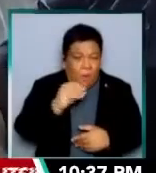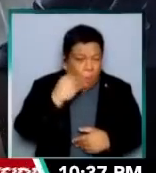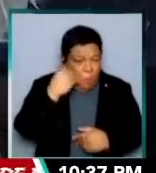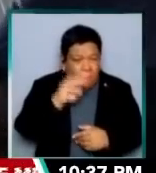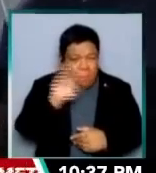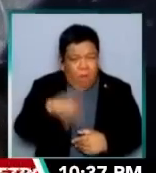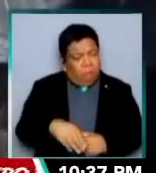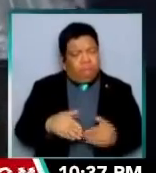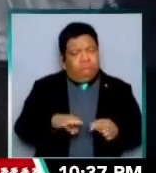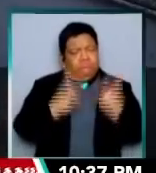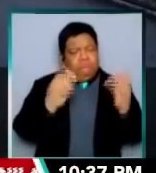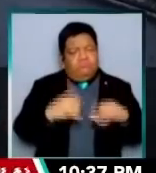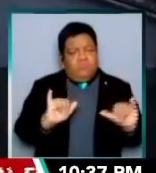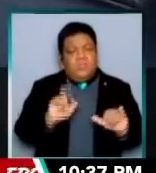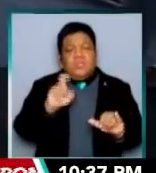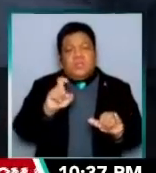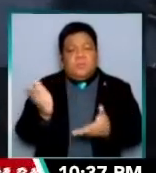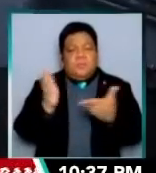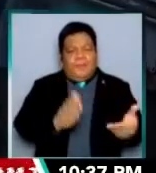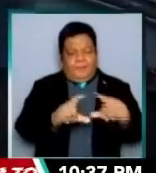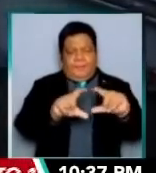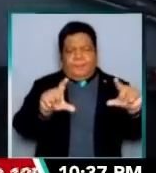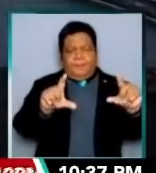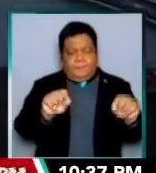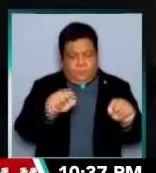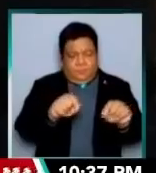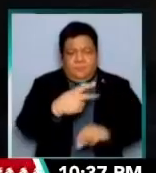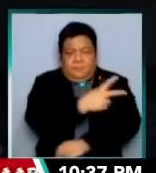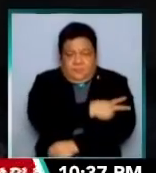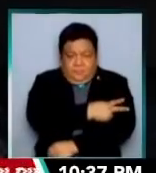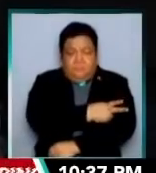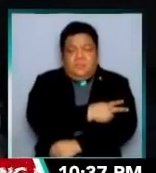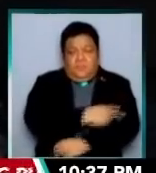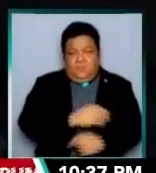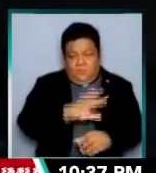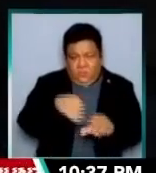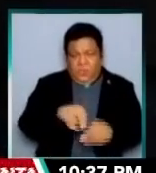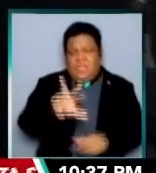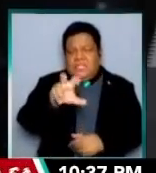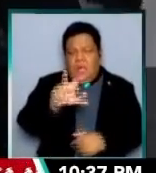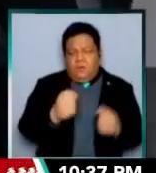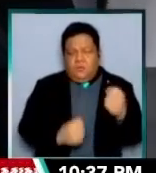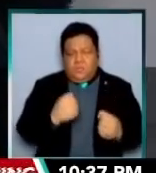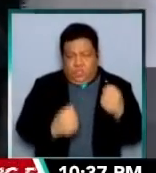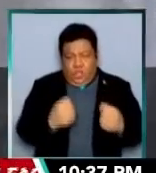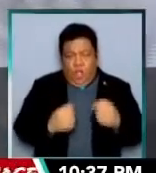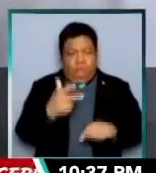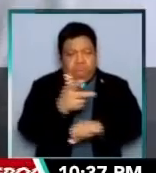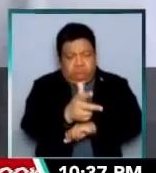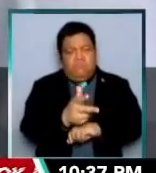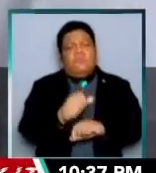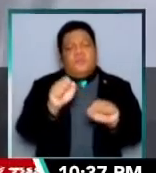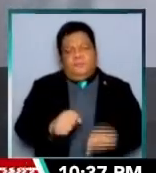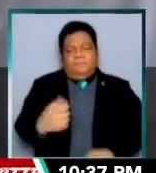lang daw ang vaccine card ninyo at basta pasok kayo sa unang 300 sasakyan na may 4 na gulong, mababakunahan kayo sa araw na